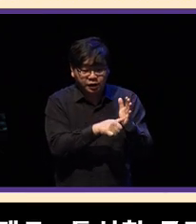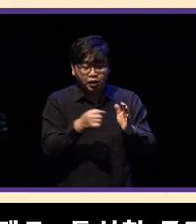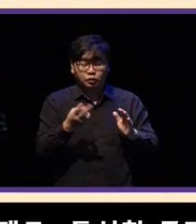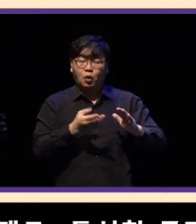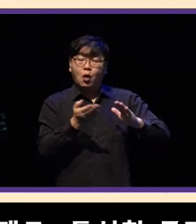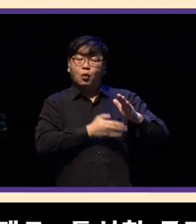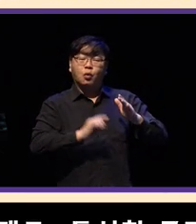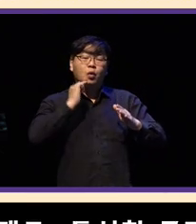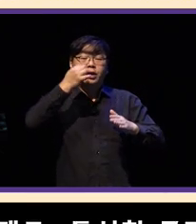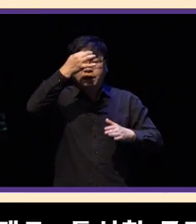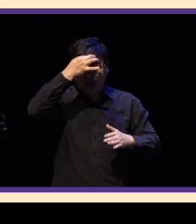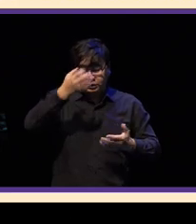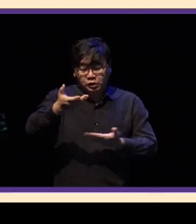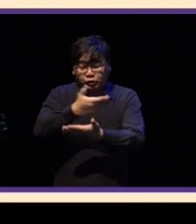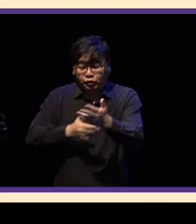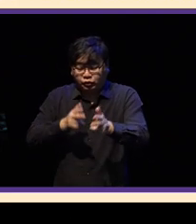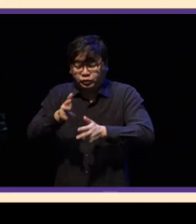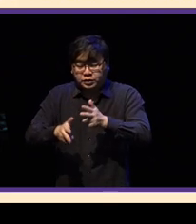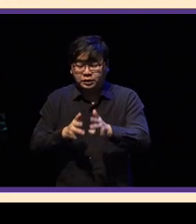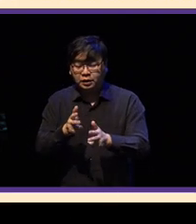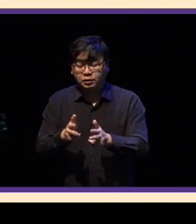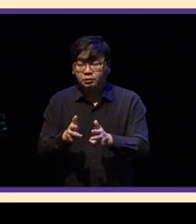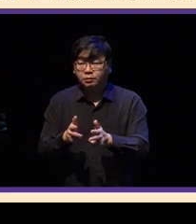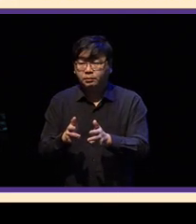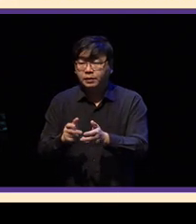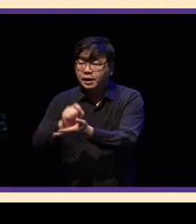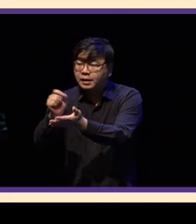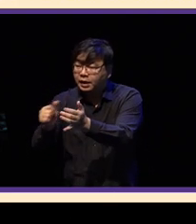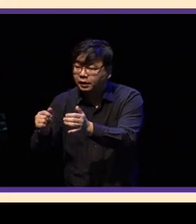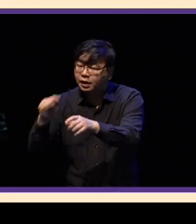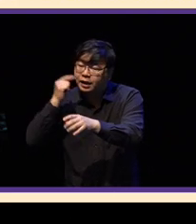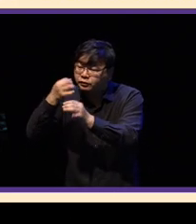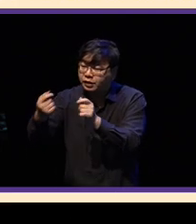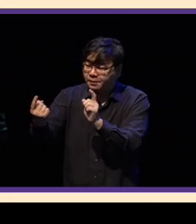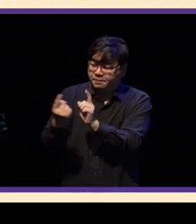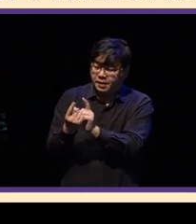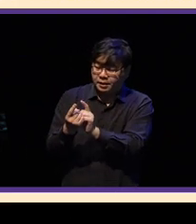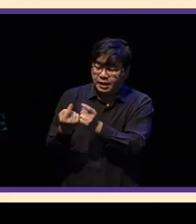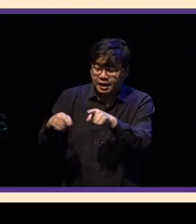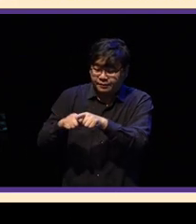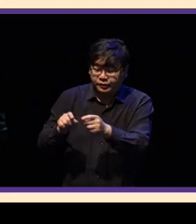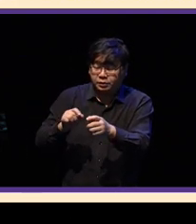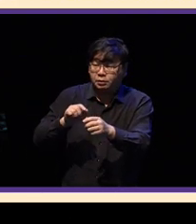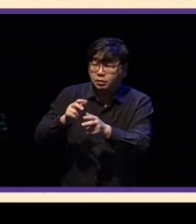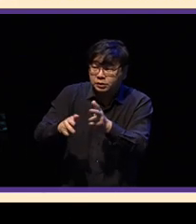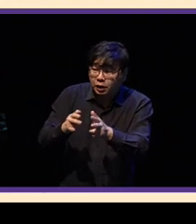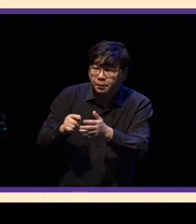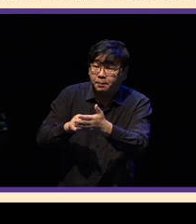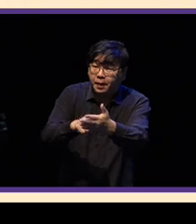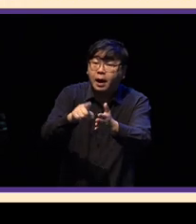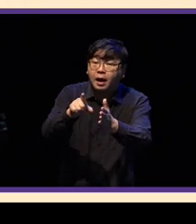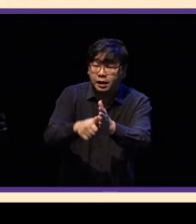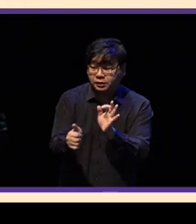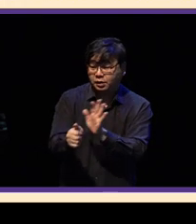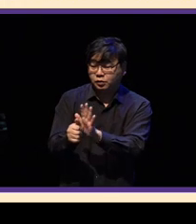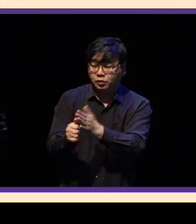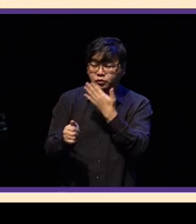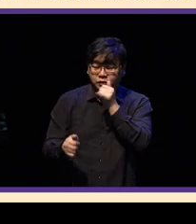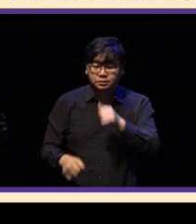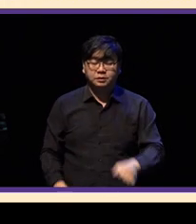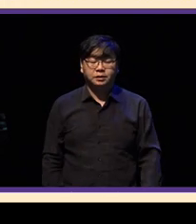예술이라든지 뭐 교류 사업이라든지 작가 프로모션 사업이라든지 이런 사업들이 해당 되실 수가 있겠습니다.